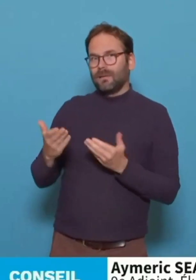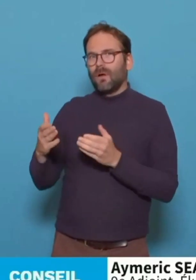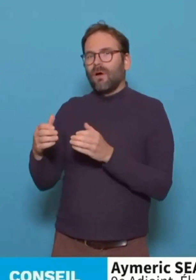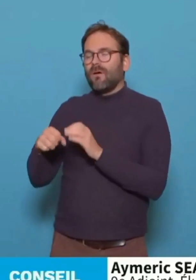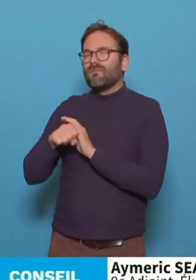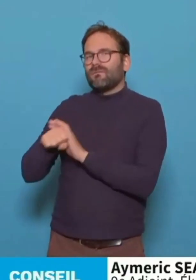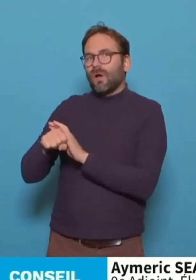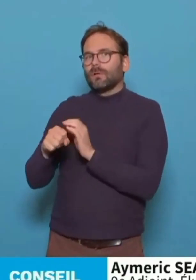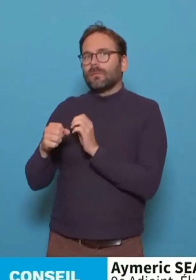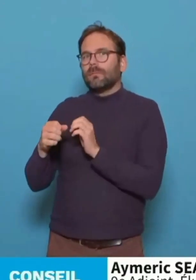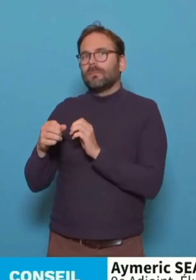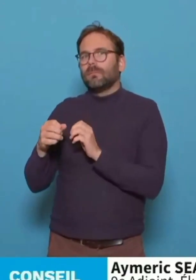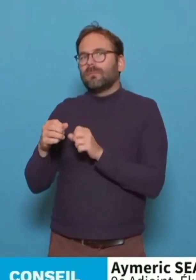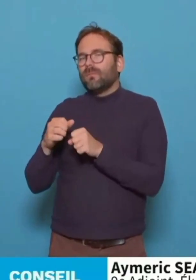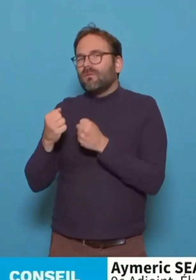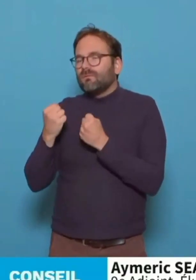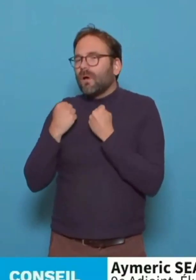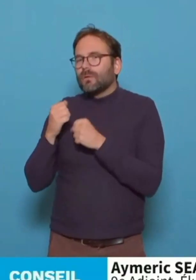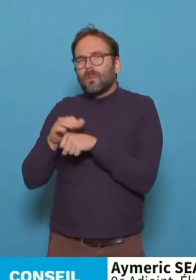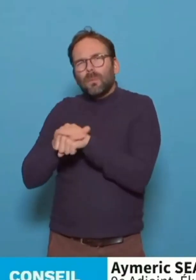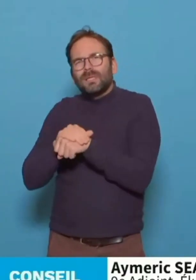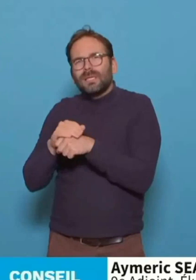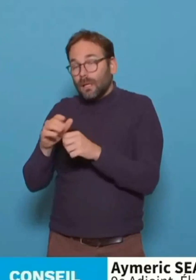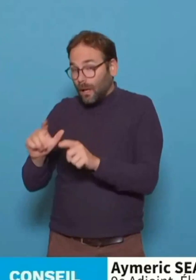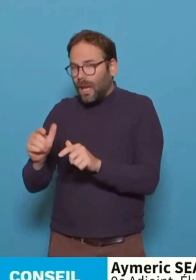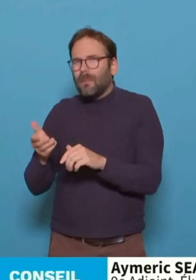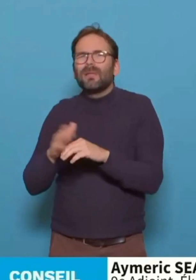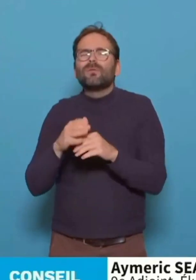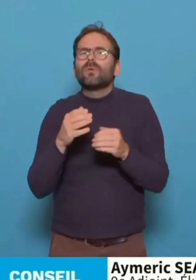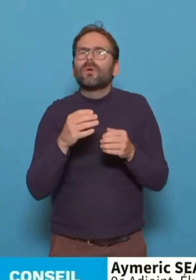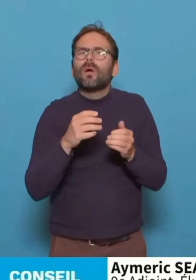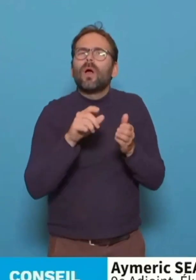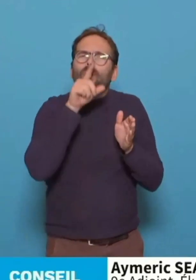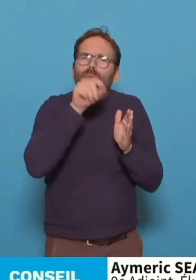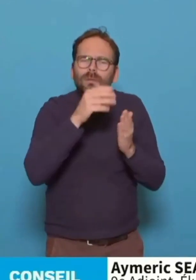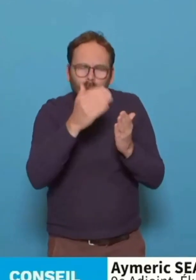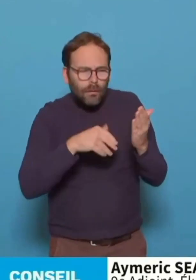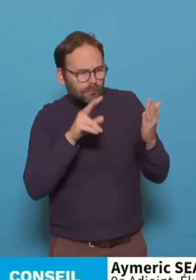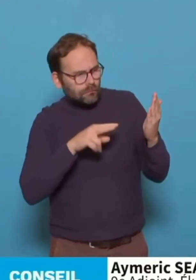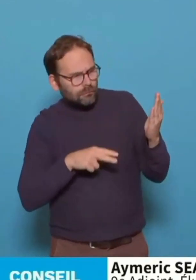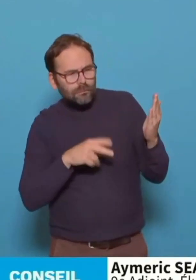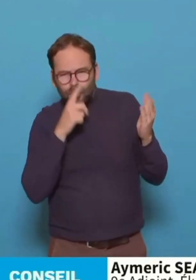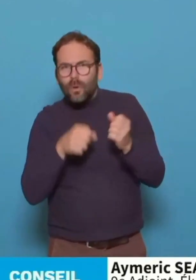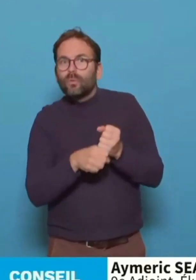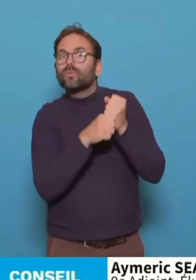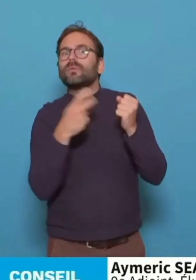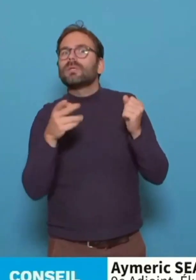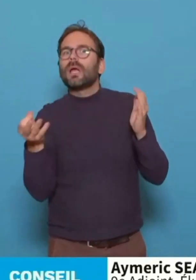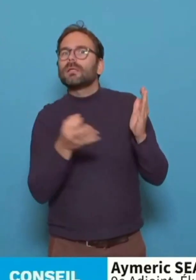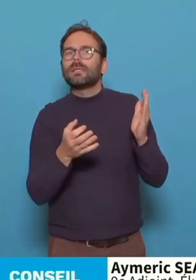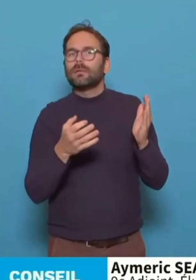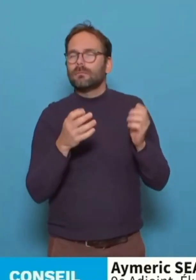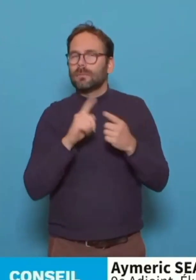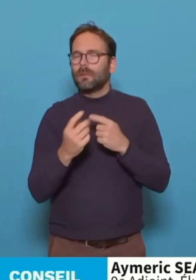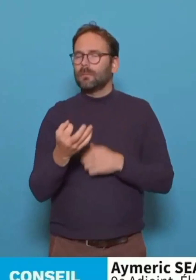parfois, sur votre fil Twitter, je ne vous fais pas cette insulte, Foulques Chambardelot, je mesure mes mots, mais je lis ce que disent vos soutiens quand ils s'adressent à